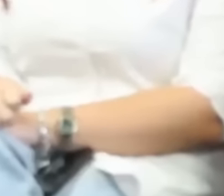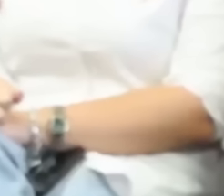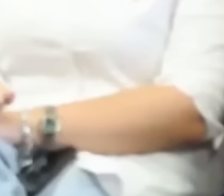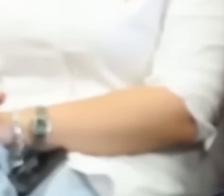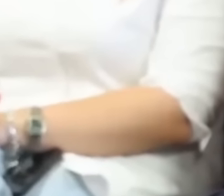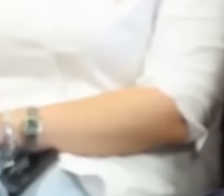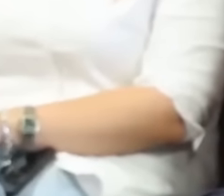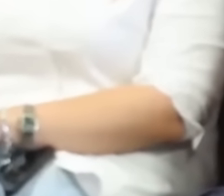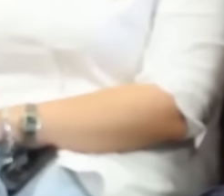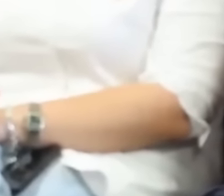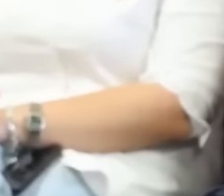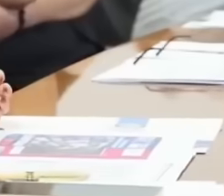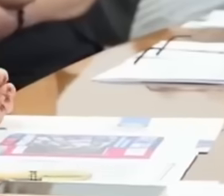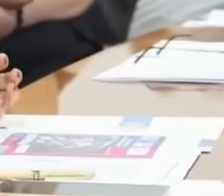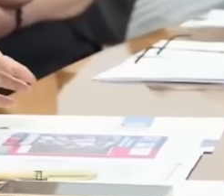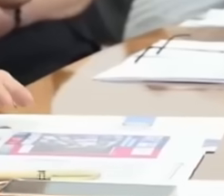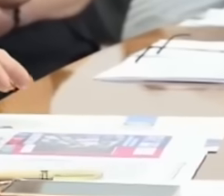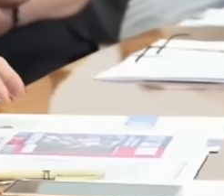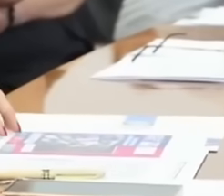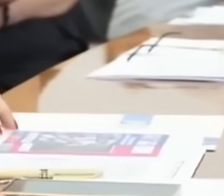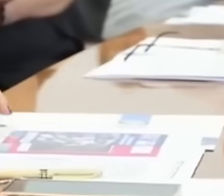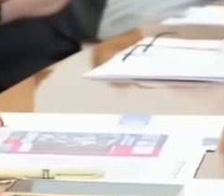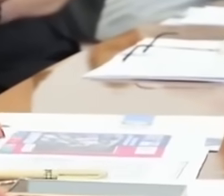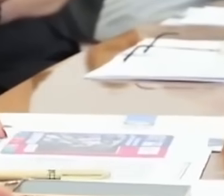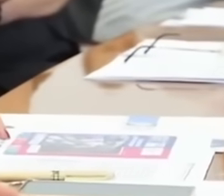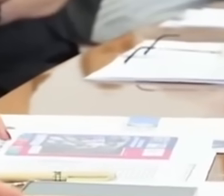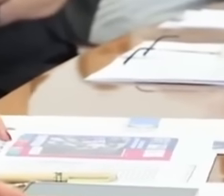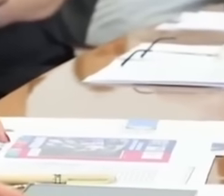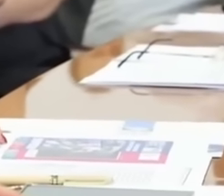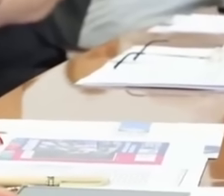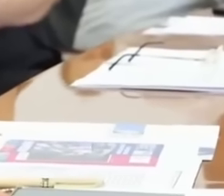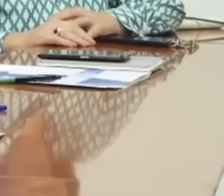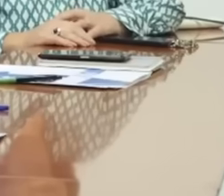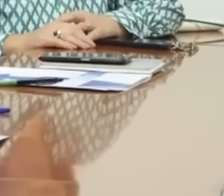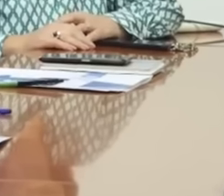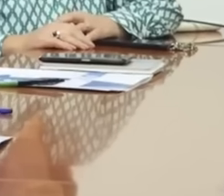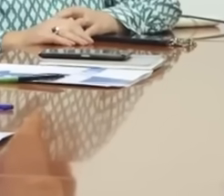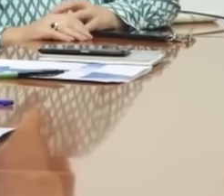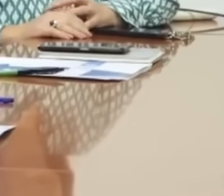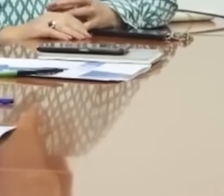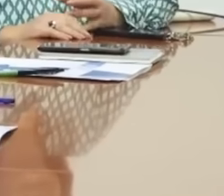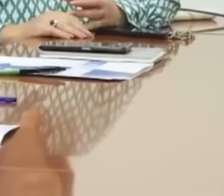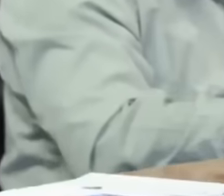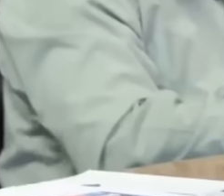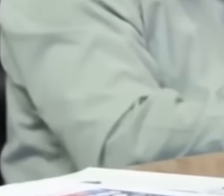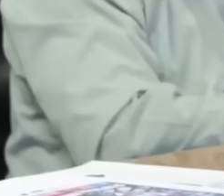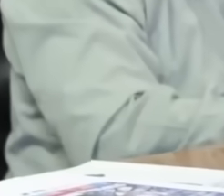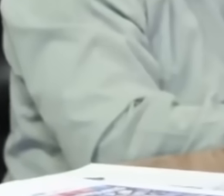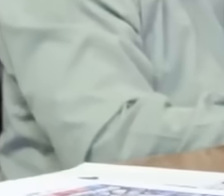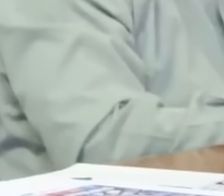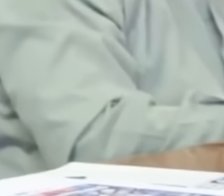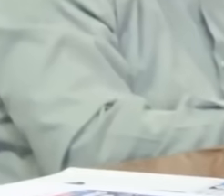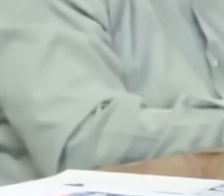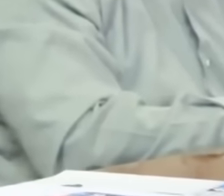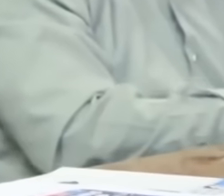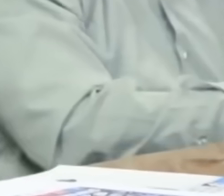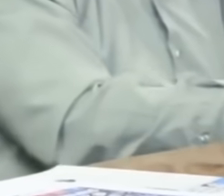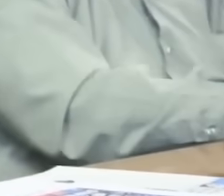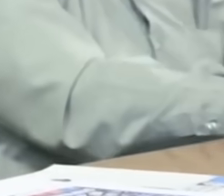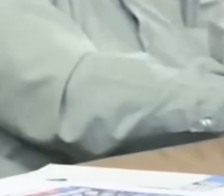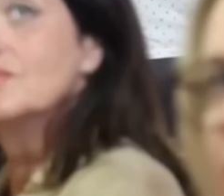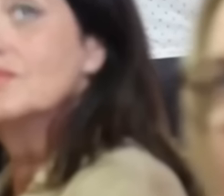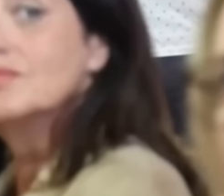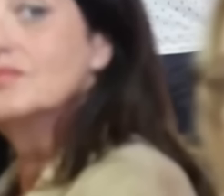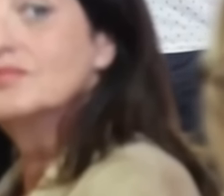Europian të Tiranës nën kujdesin e dekanes së Fakultetit të Shkencave Humane, Edukimit dhe Arteve Liberale, Belina Budini.